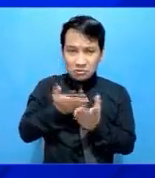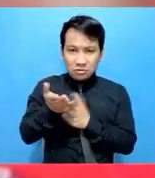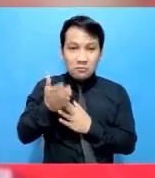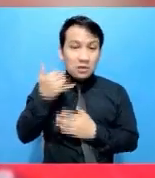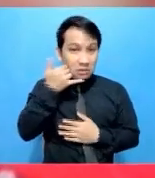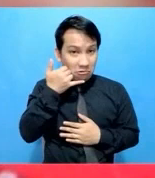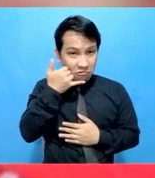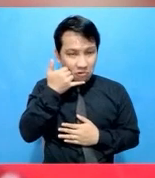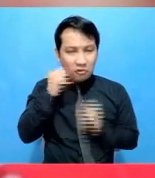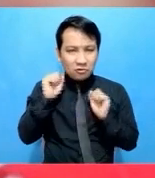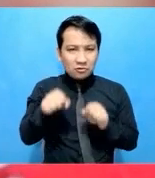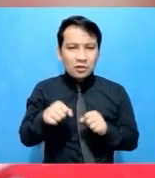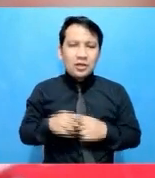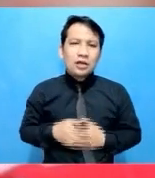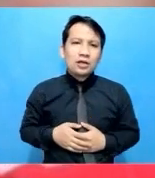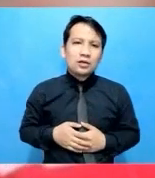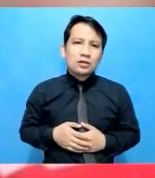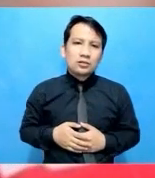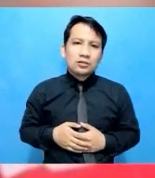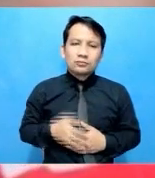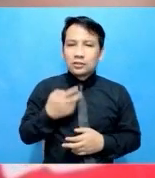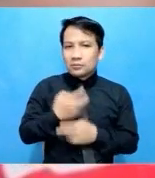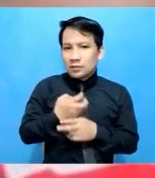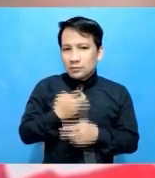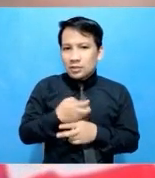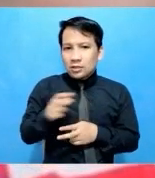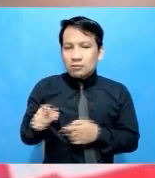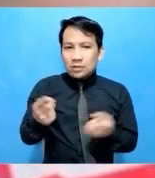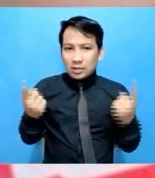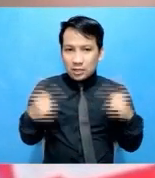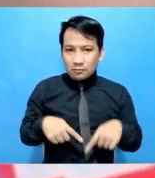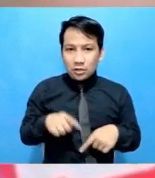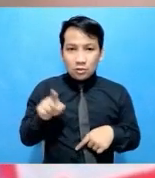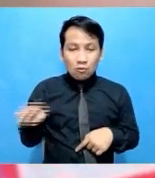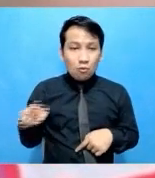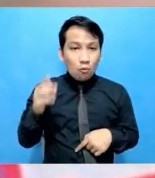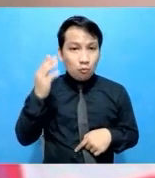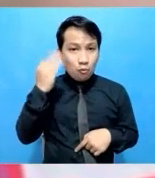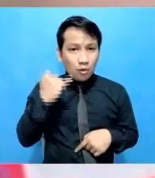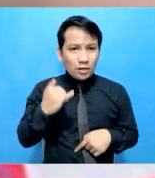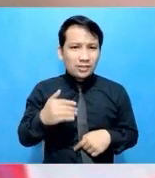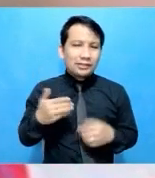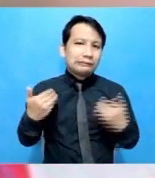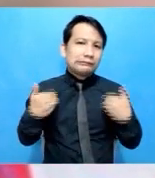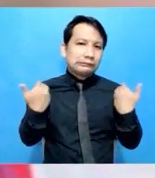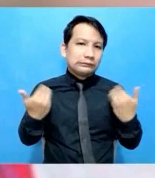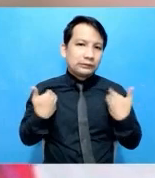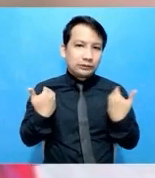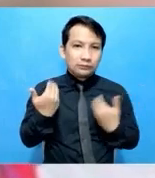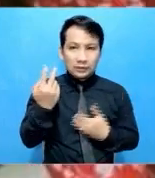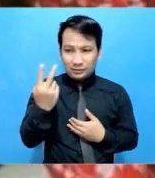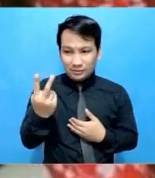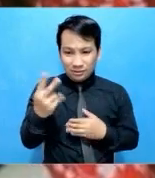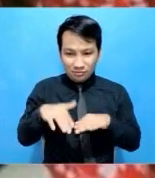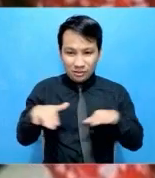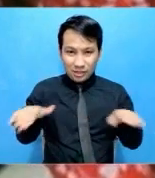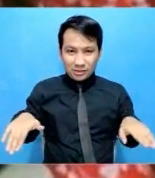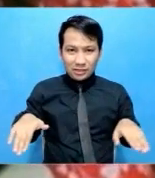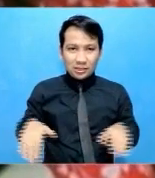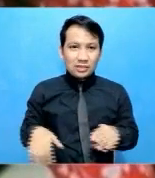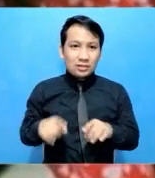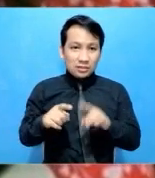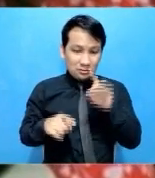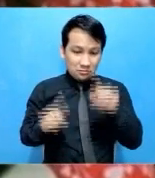po. Malaking dagok daw ang nangyari, lalo't napakabata pa ng dalawa nilang anak. 8 taon ang